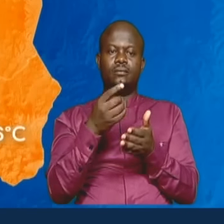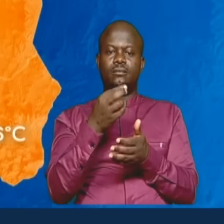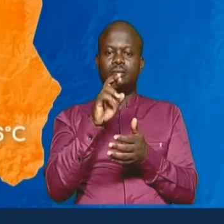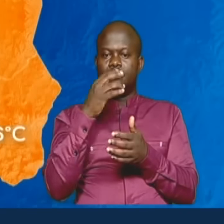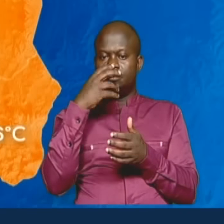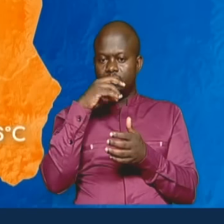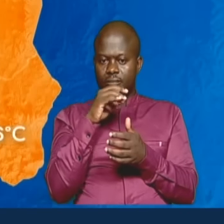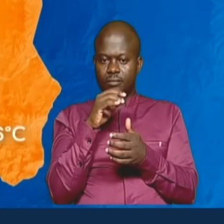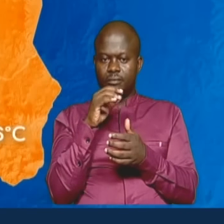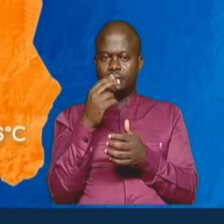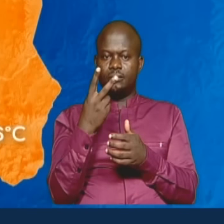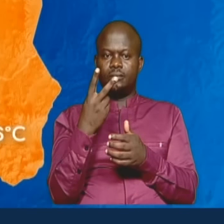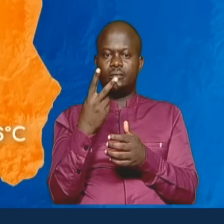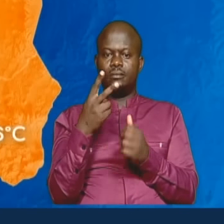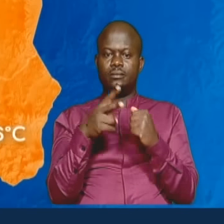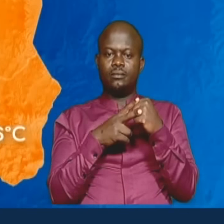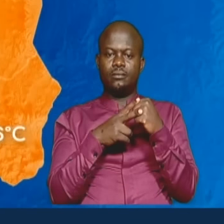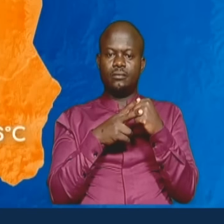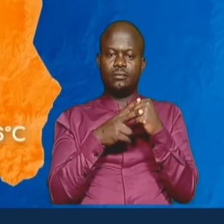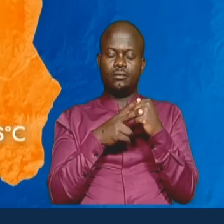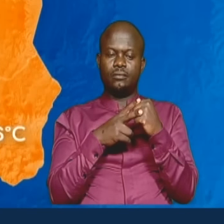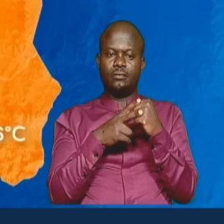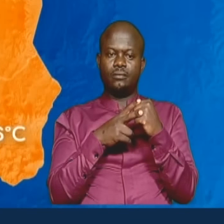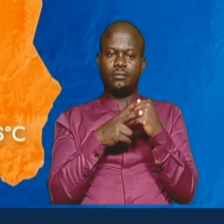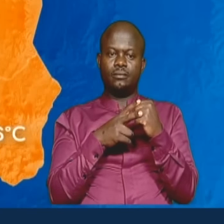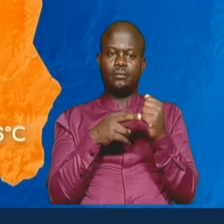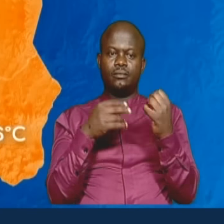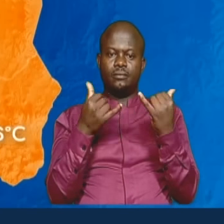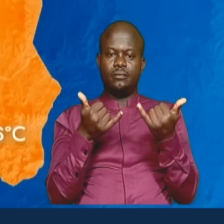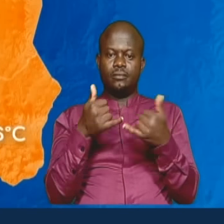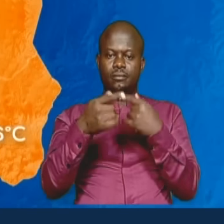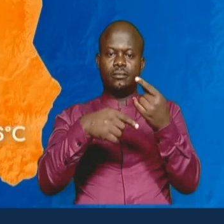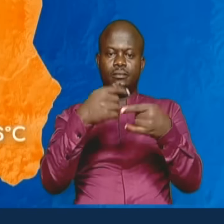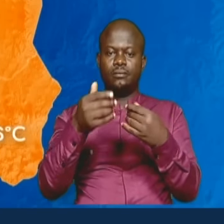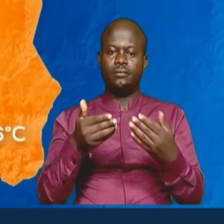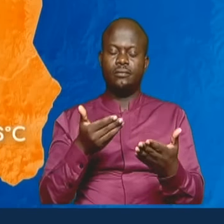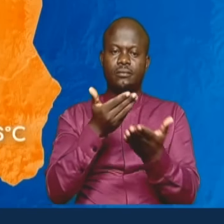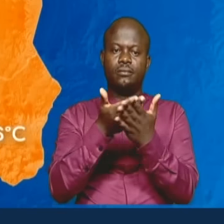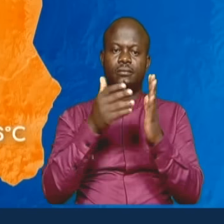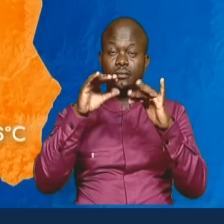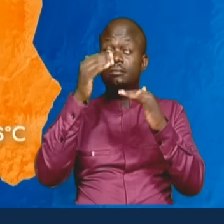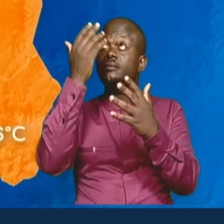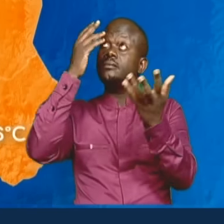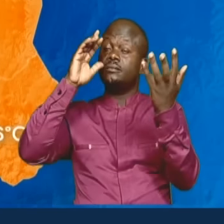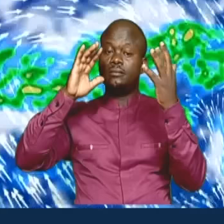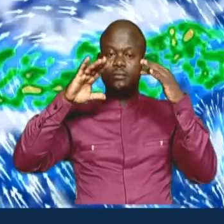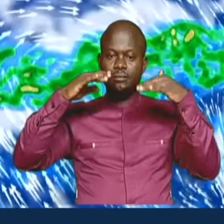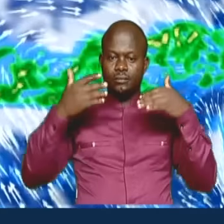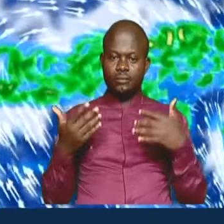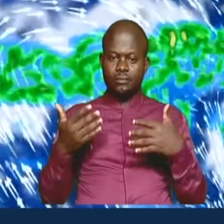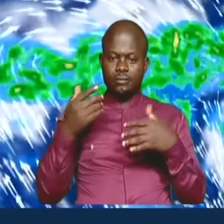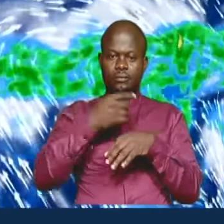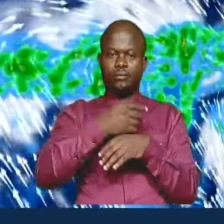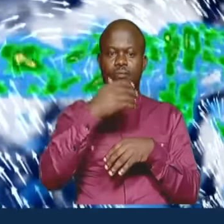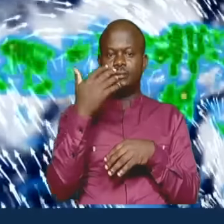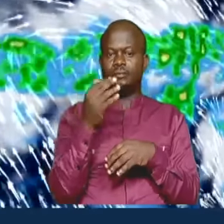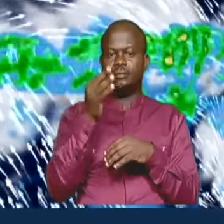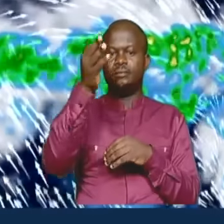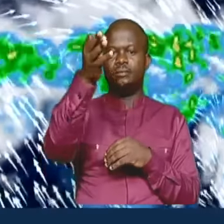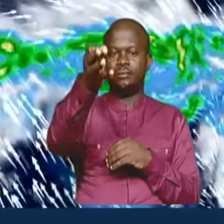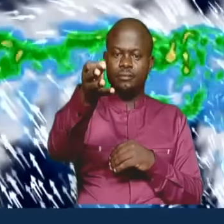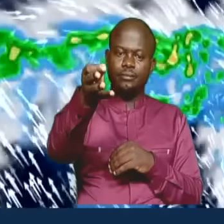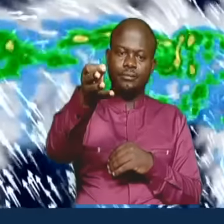Celsius 27. Reka dukomeze tubagezaho uko ikirere cy'u Rwanda kizitwara mu minsi itanu iri